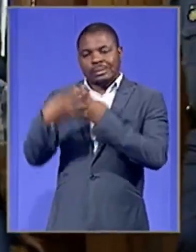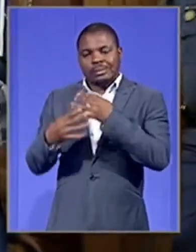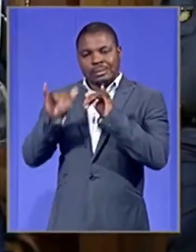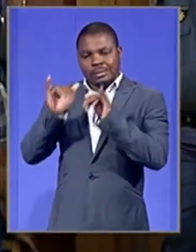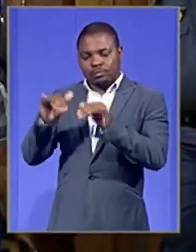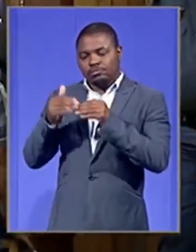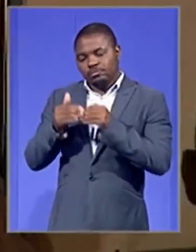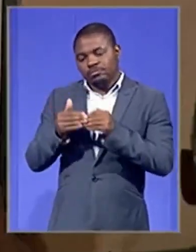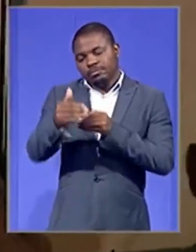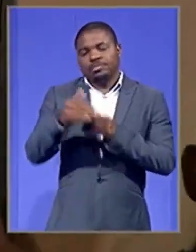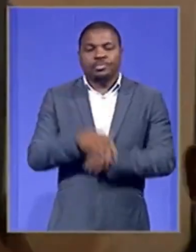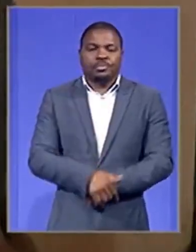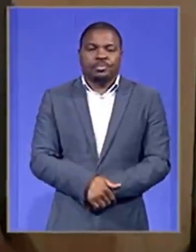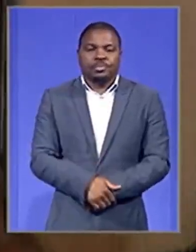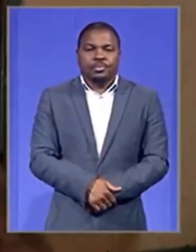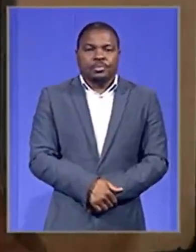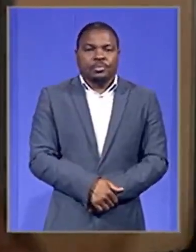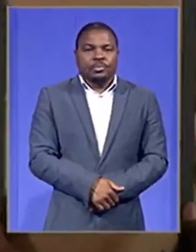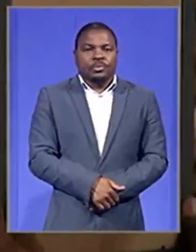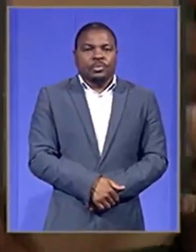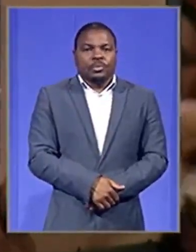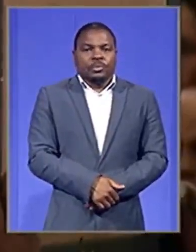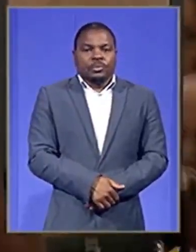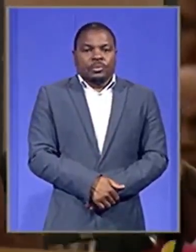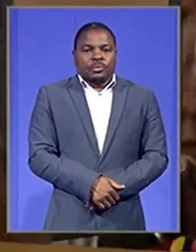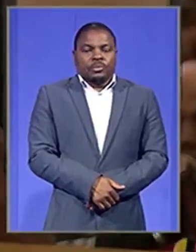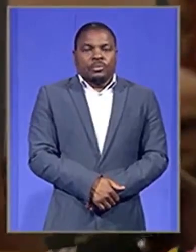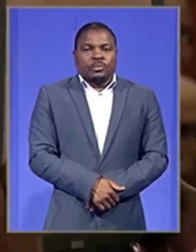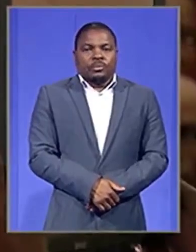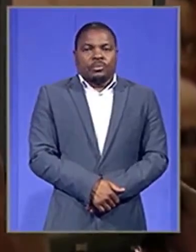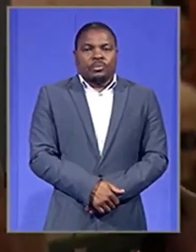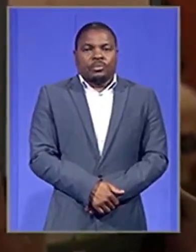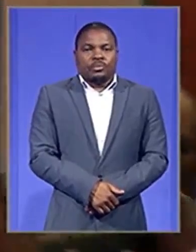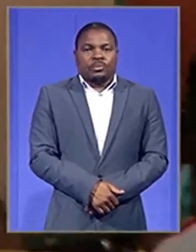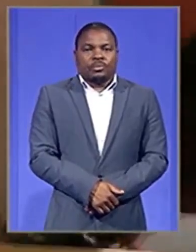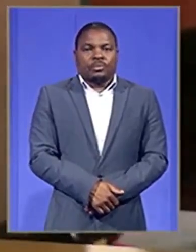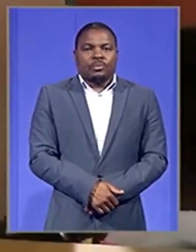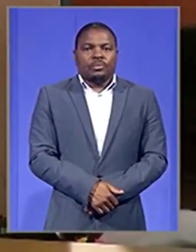a le ditlamong. Selwane Gagau, SABC News, Schweizer Reneke.